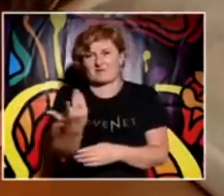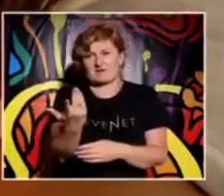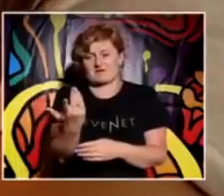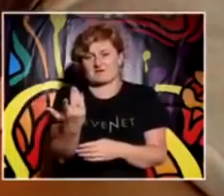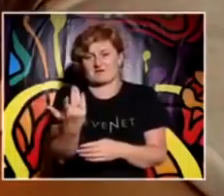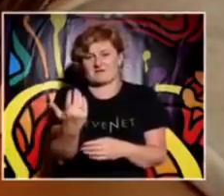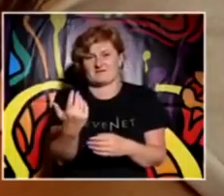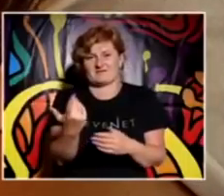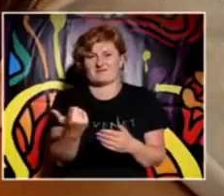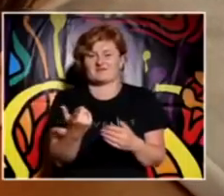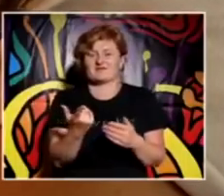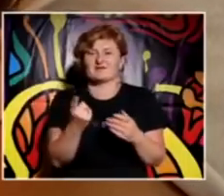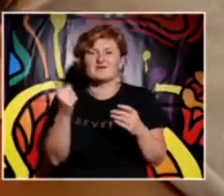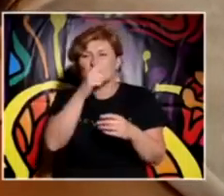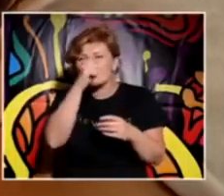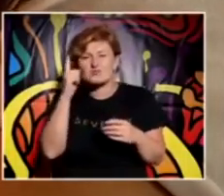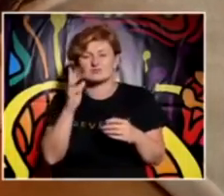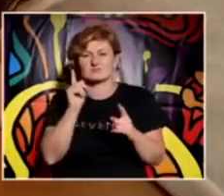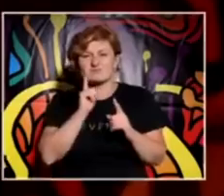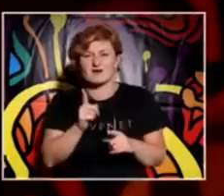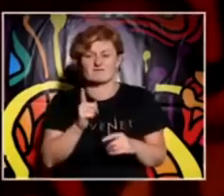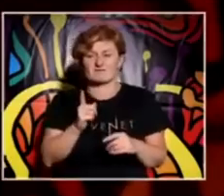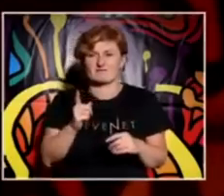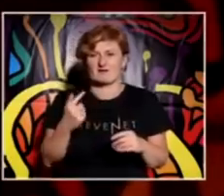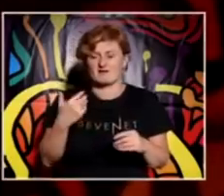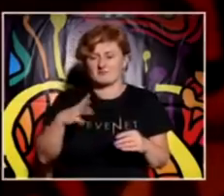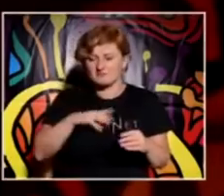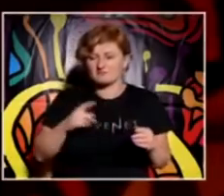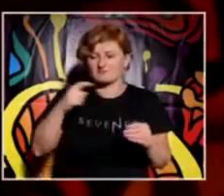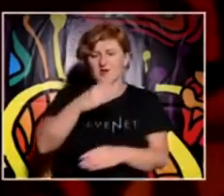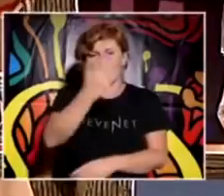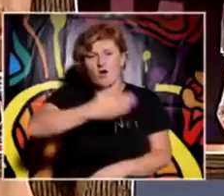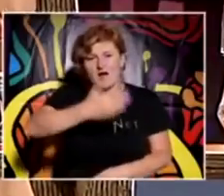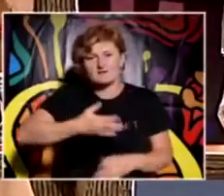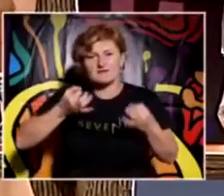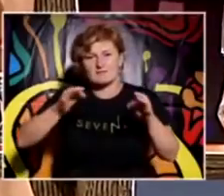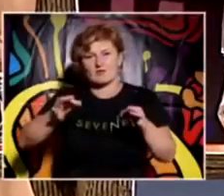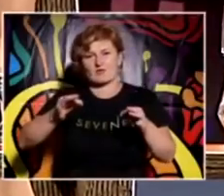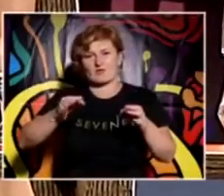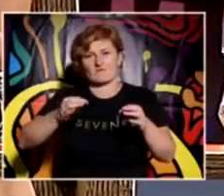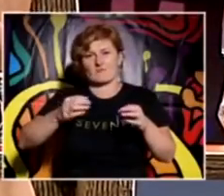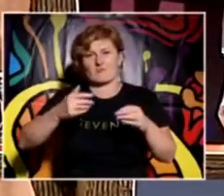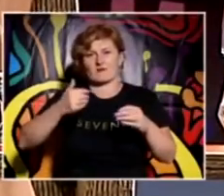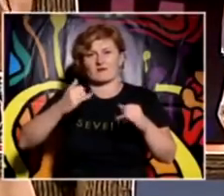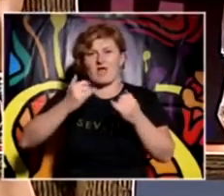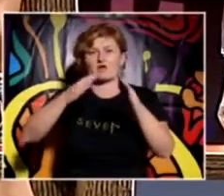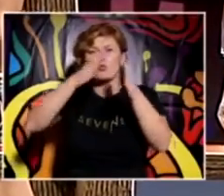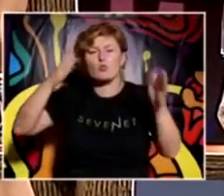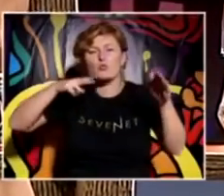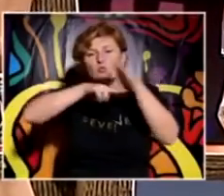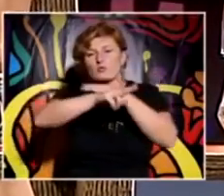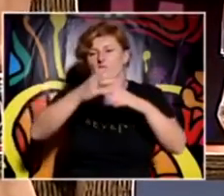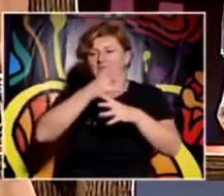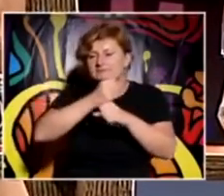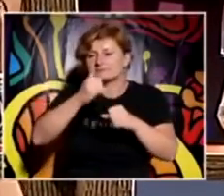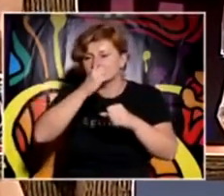swój jacht i w ogóle ludzie tam nas czasami brali na stopa, jak były nieprzyjezdne tunele, byliśmy w kropce, wystarczyła chwila